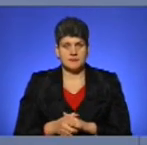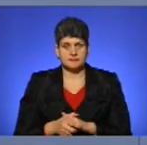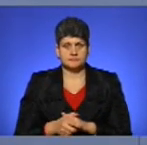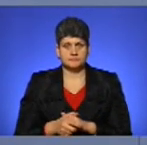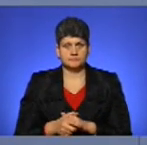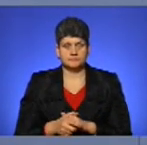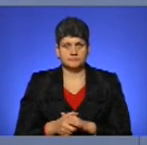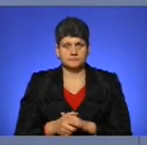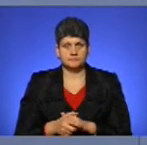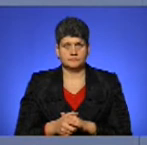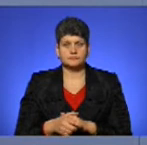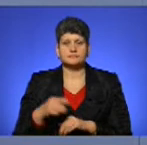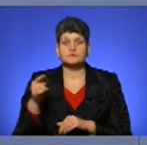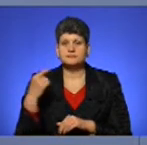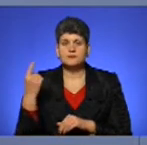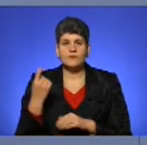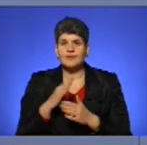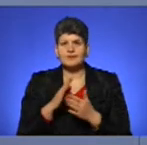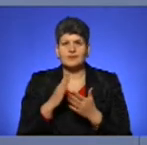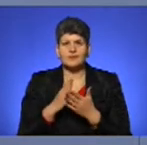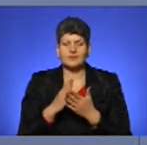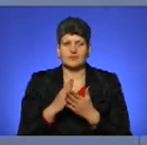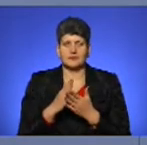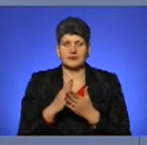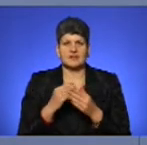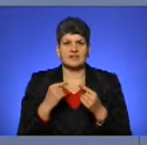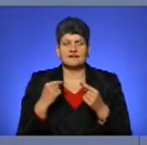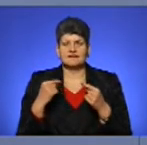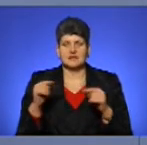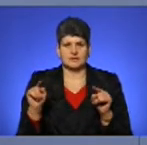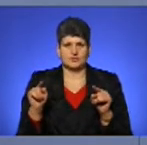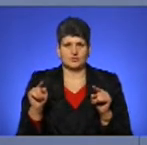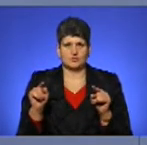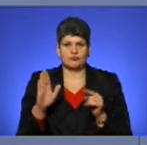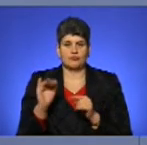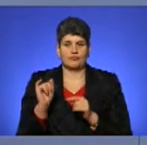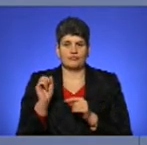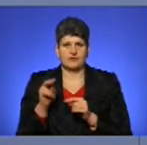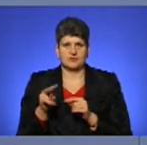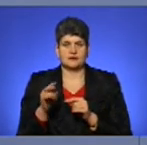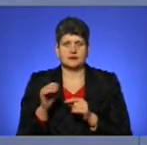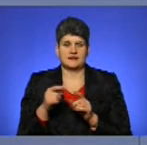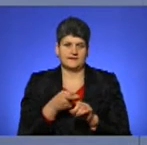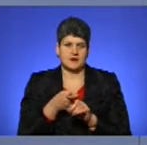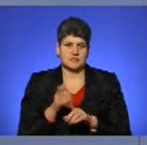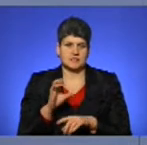Ну, Тернопільська область не є винятком в епідемічному просторі по ВІЛ-інфекції СНІДу.